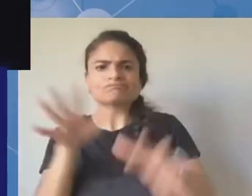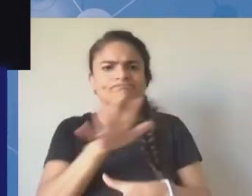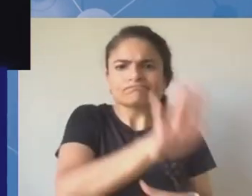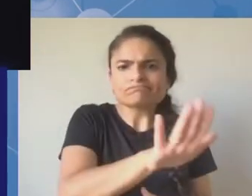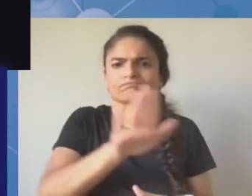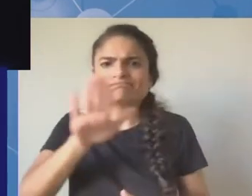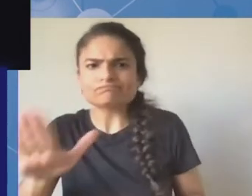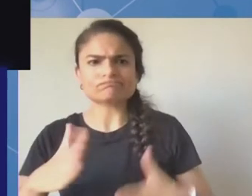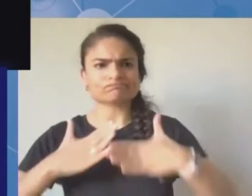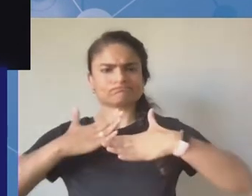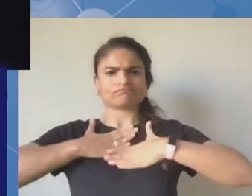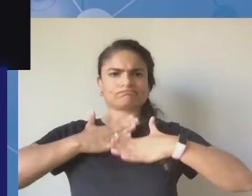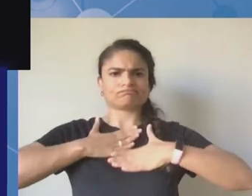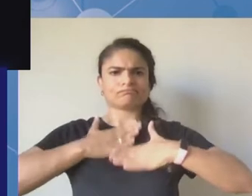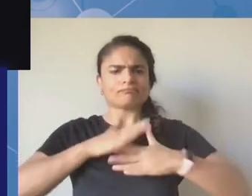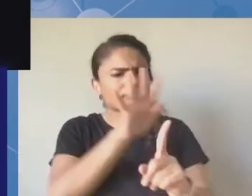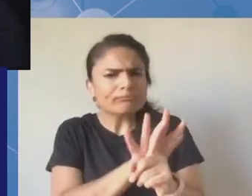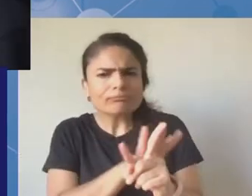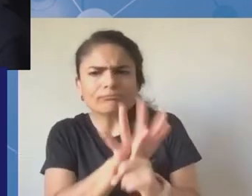في الماضي. فلنتباحث